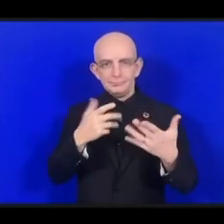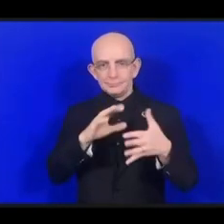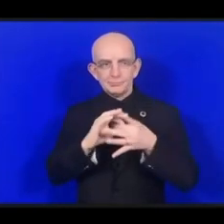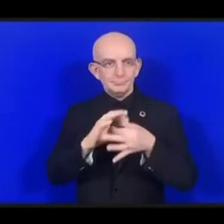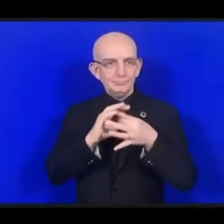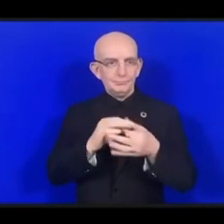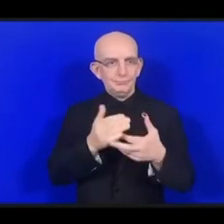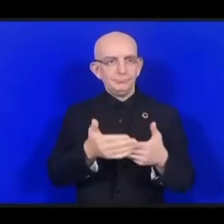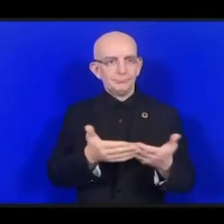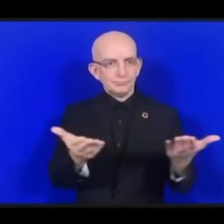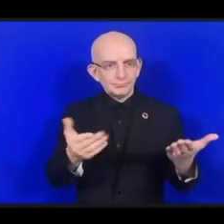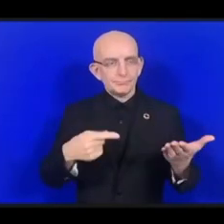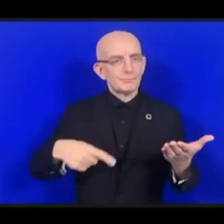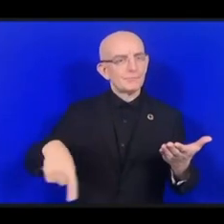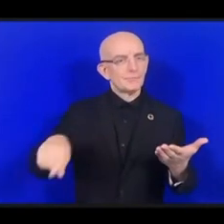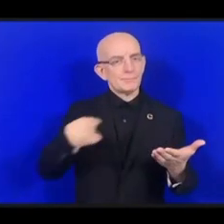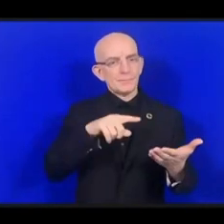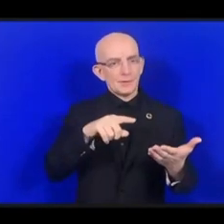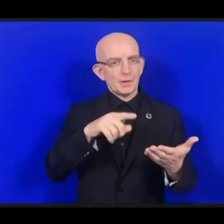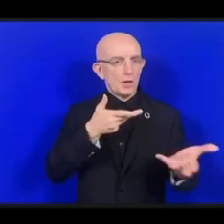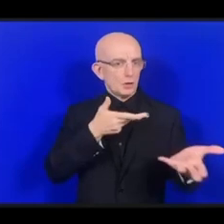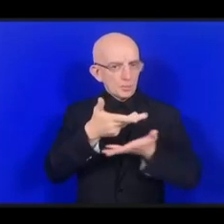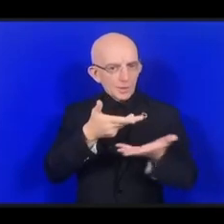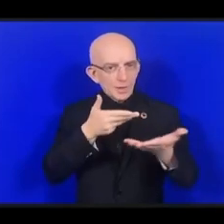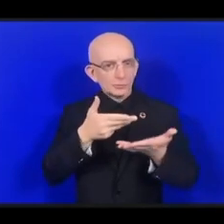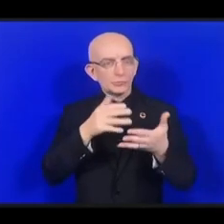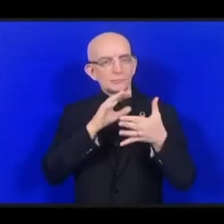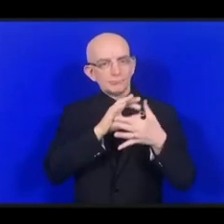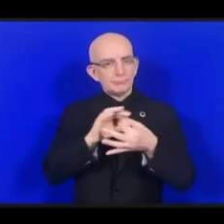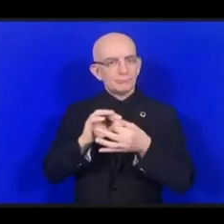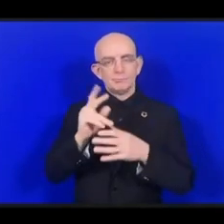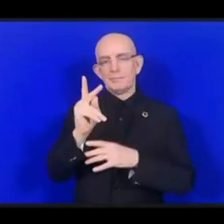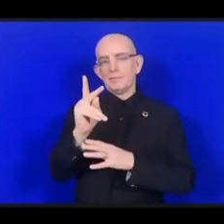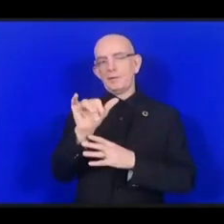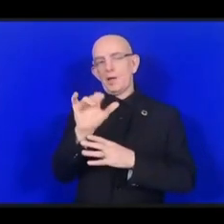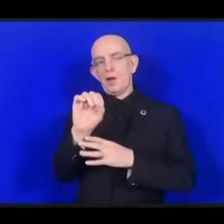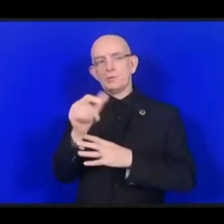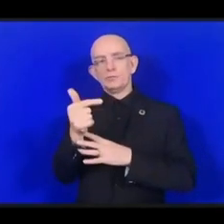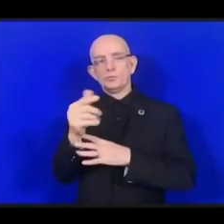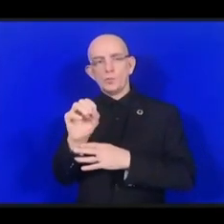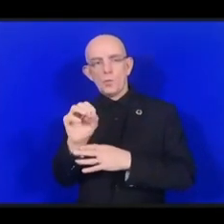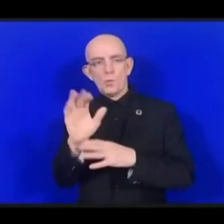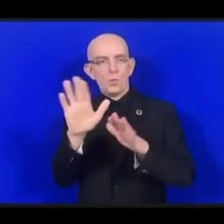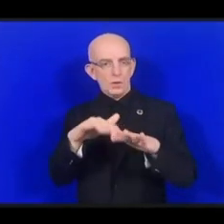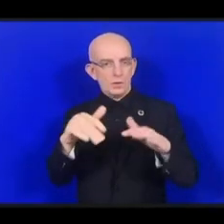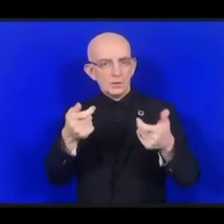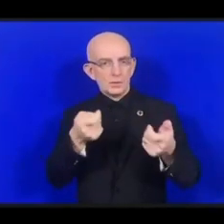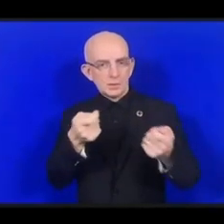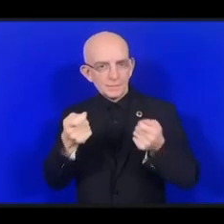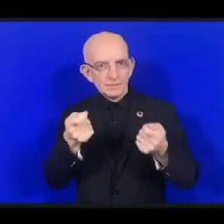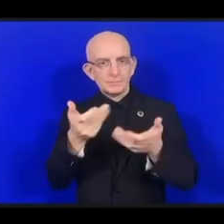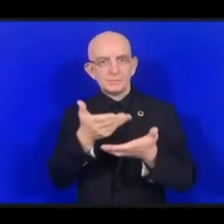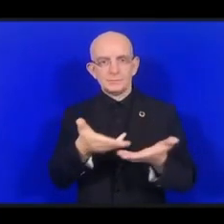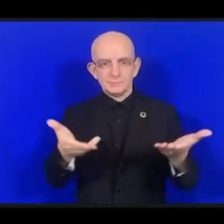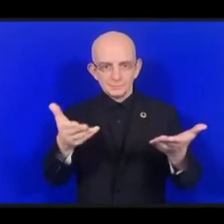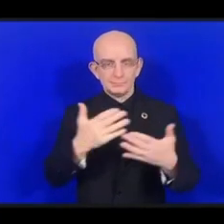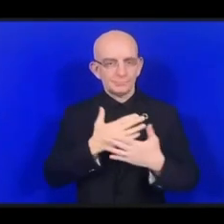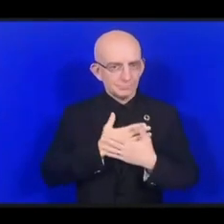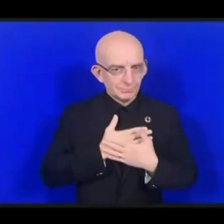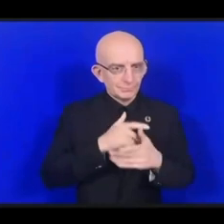والساده المشاركين والمشاركات في الايام الخمسه الماضيه ناقشنا في منتديات